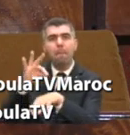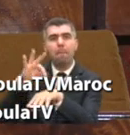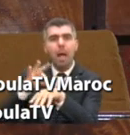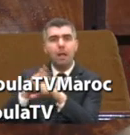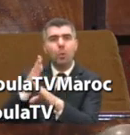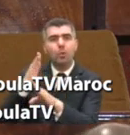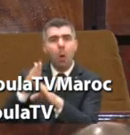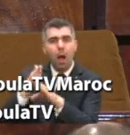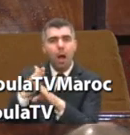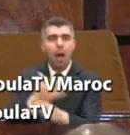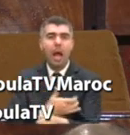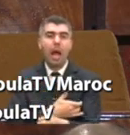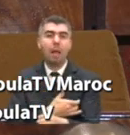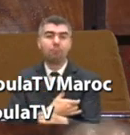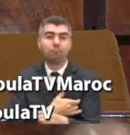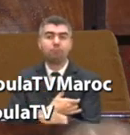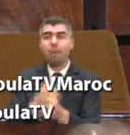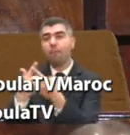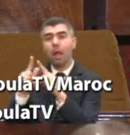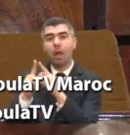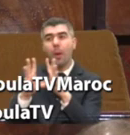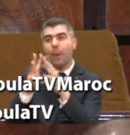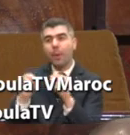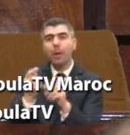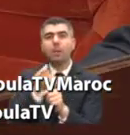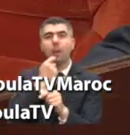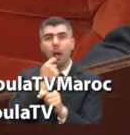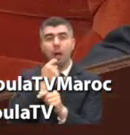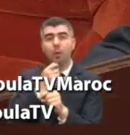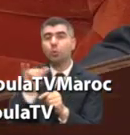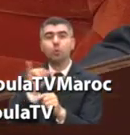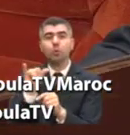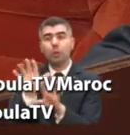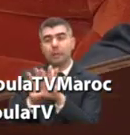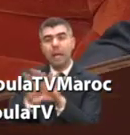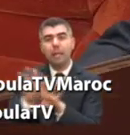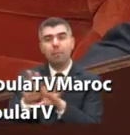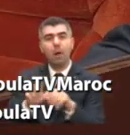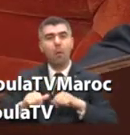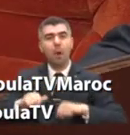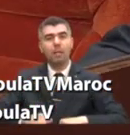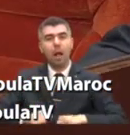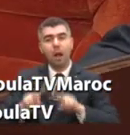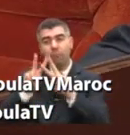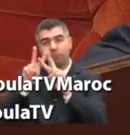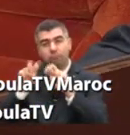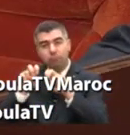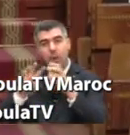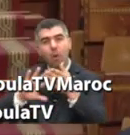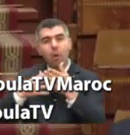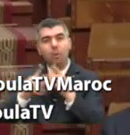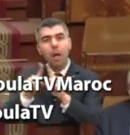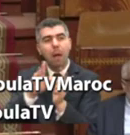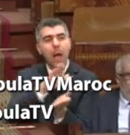أمراض القلب والشرايين. لذا نسائلكم سيد الوزير عن التدابير التي اتخذتها وزارتكم لتتبع المخزون الاحتياطي